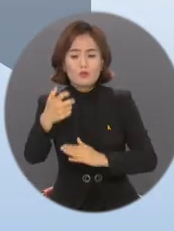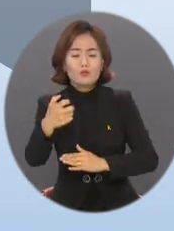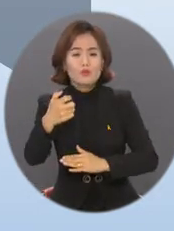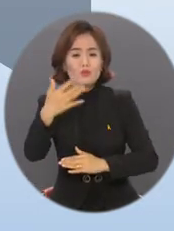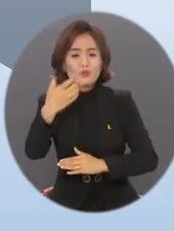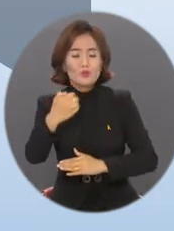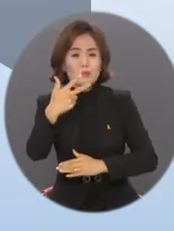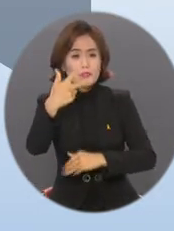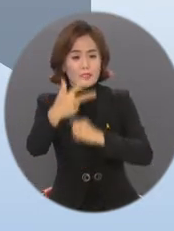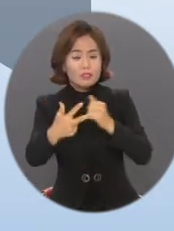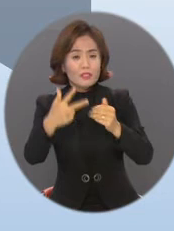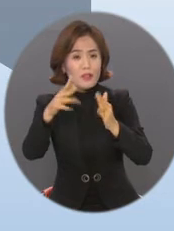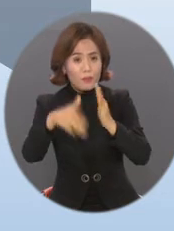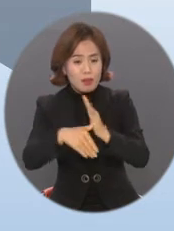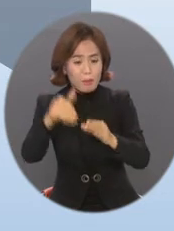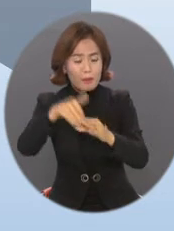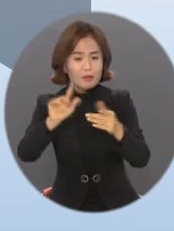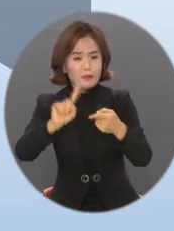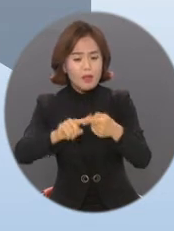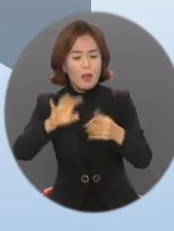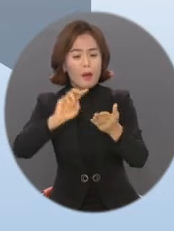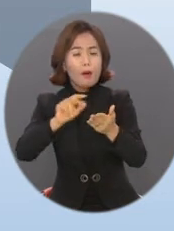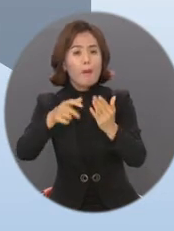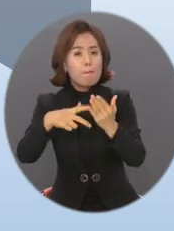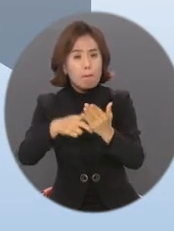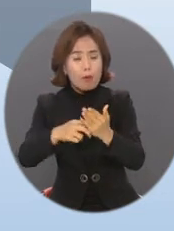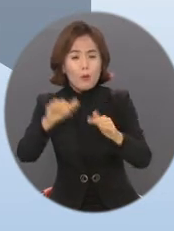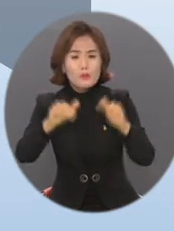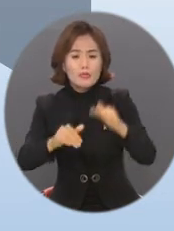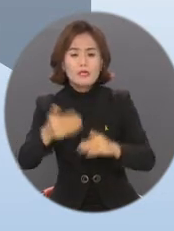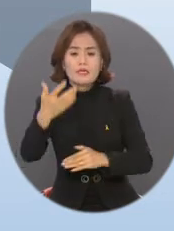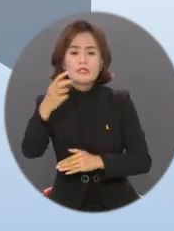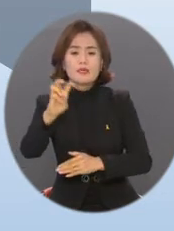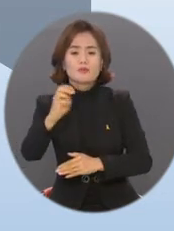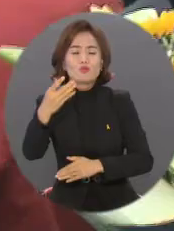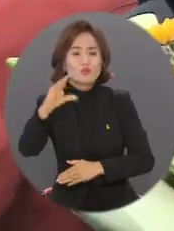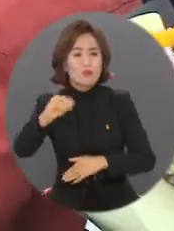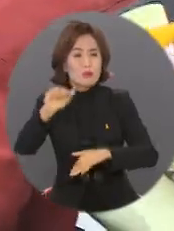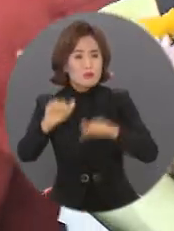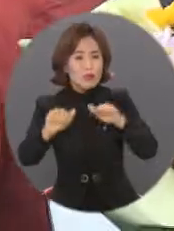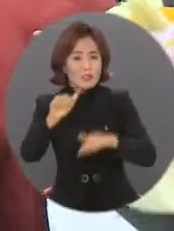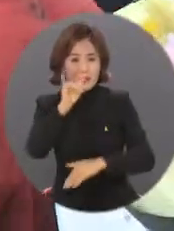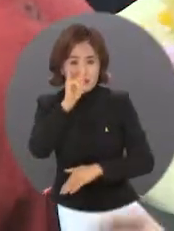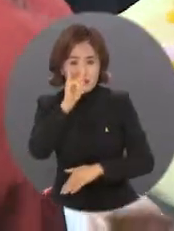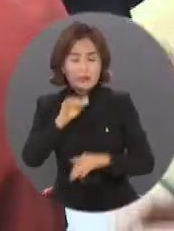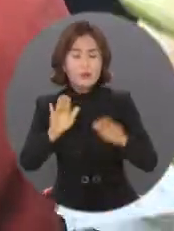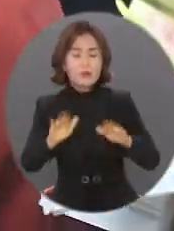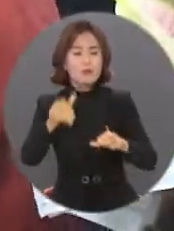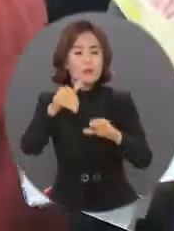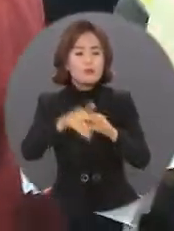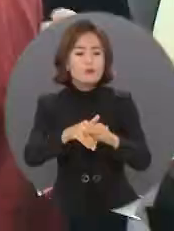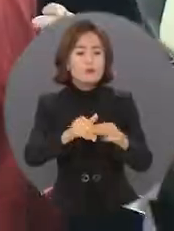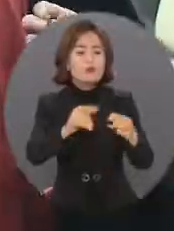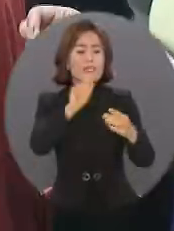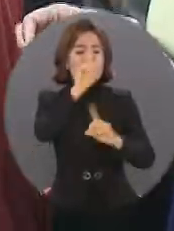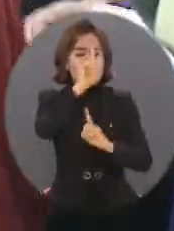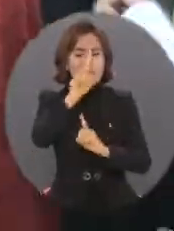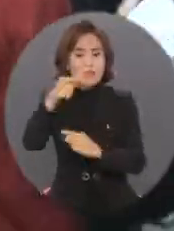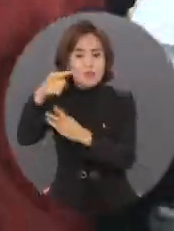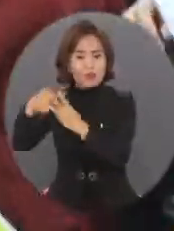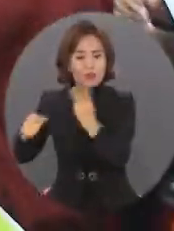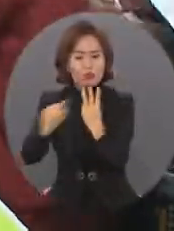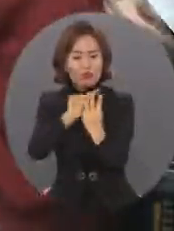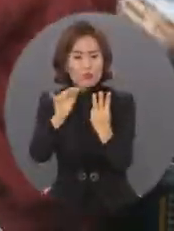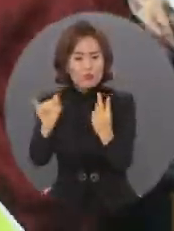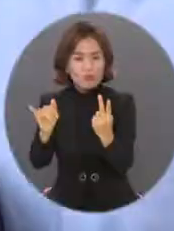때는 이회창 후보의 표 차가 39만 표 에 불과했습니다 이번 대선 역시 이제 명 과 윤석영